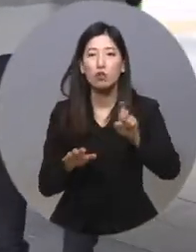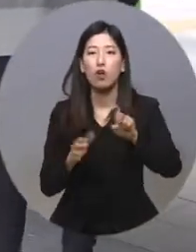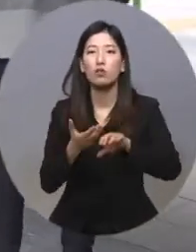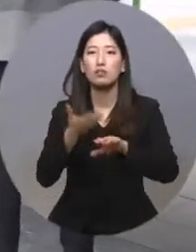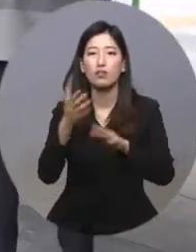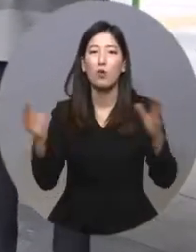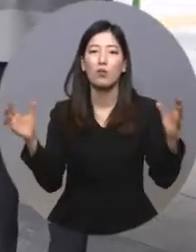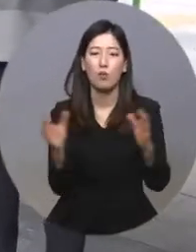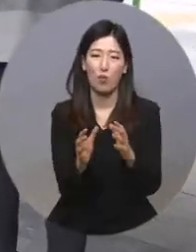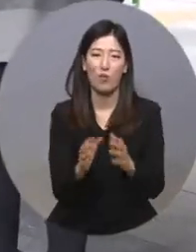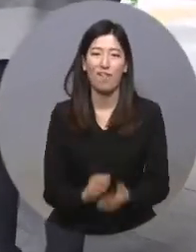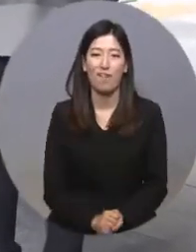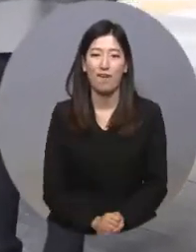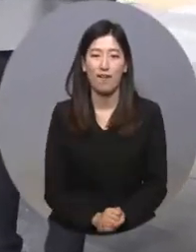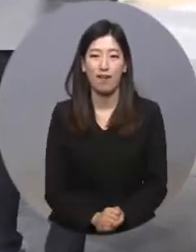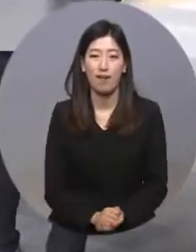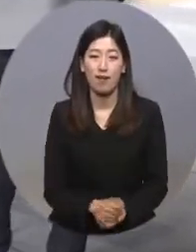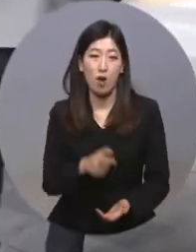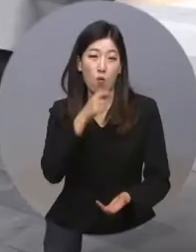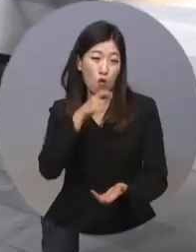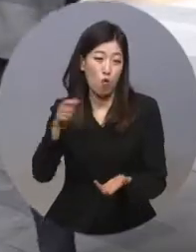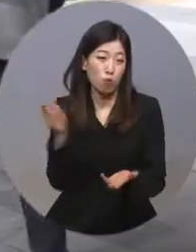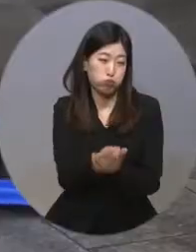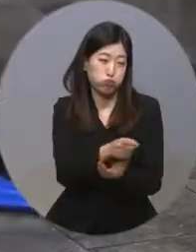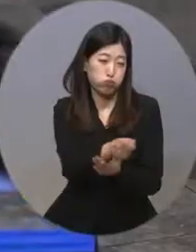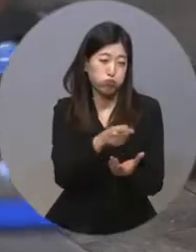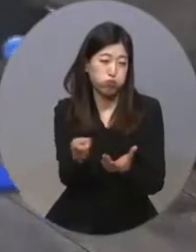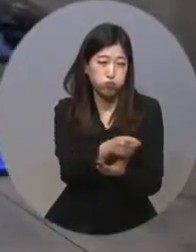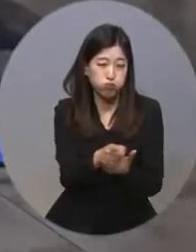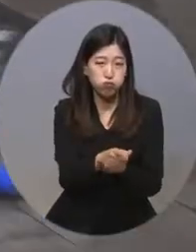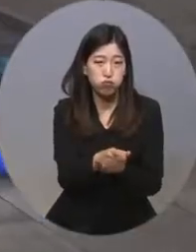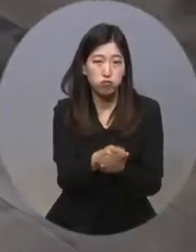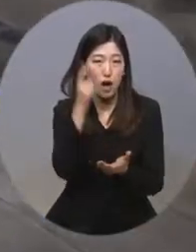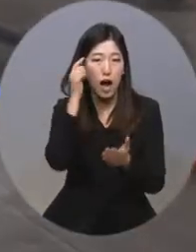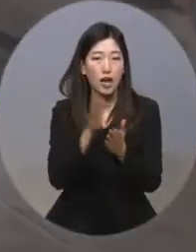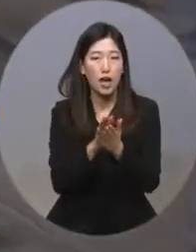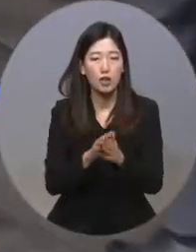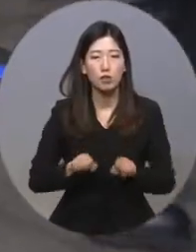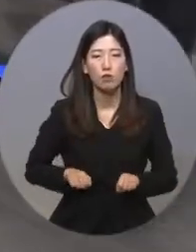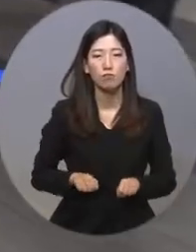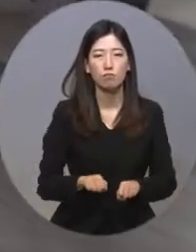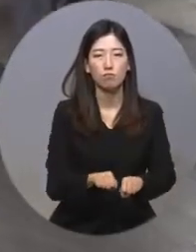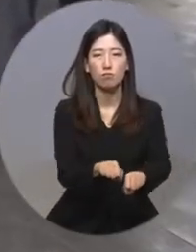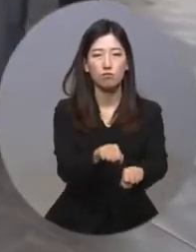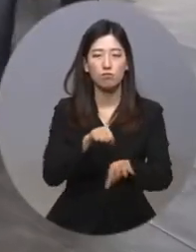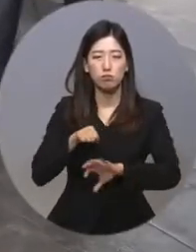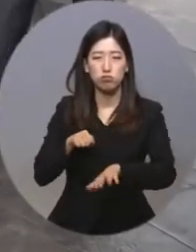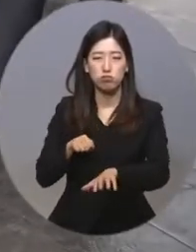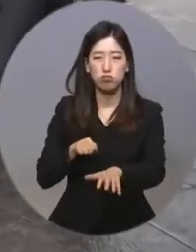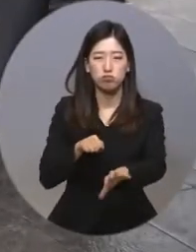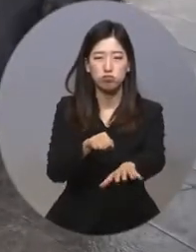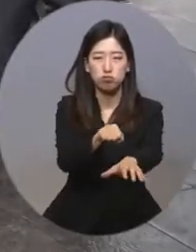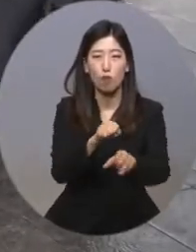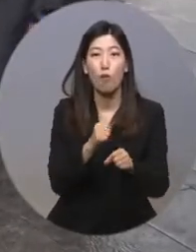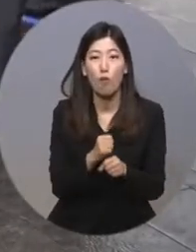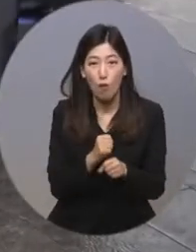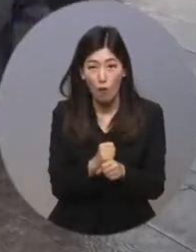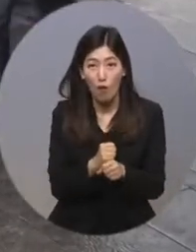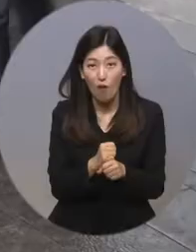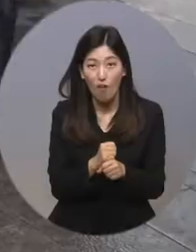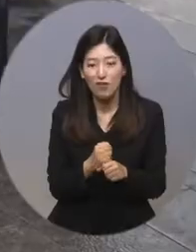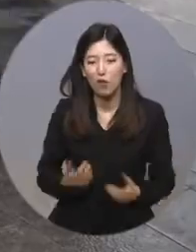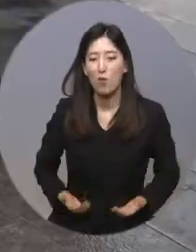봉사단은 고압 세척기, 자동솔 등 청소 도구를 자활사업단에 기부하며 봉사와